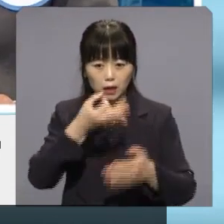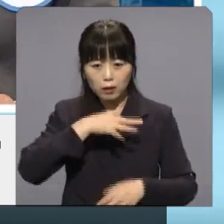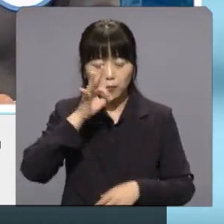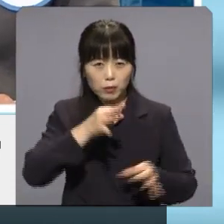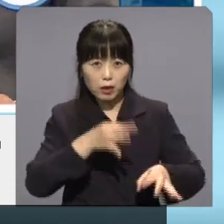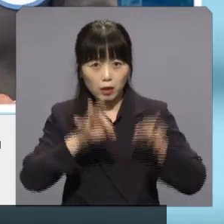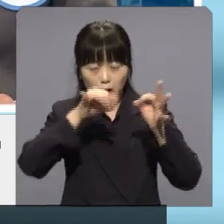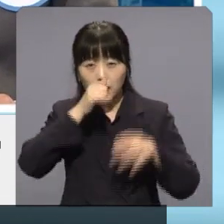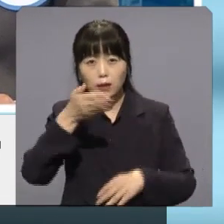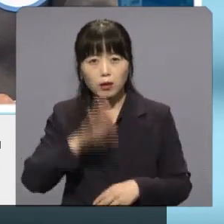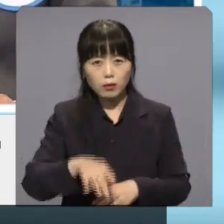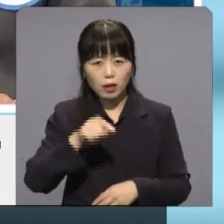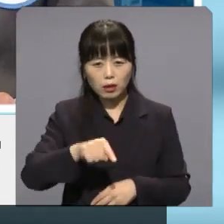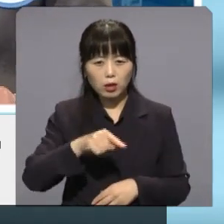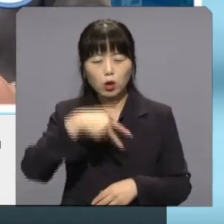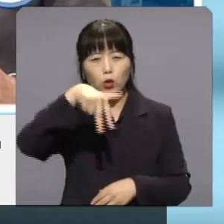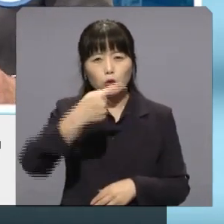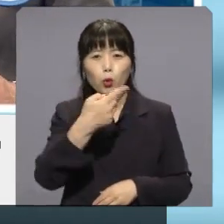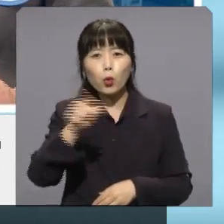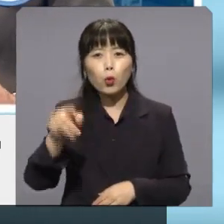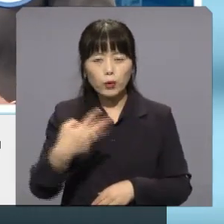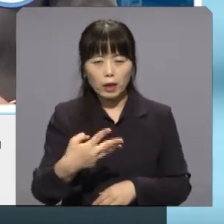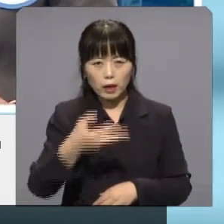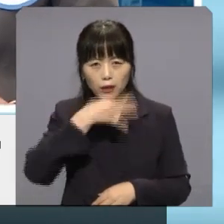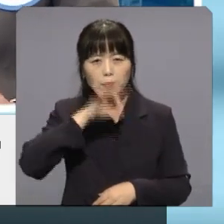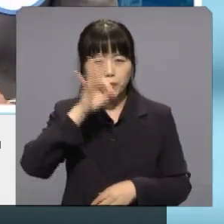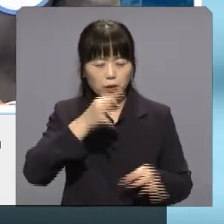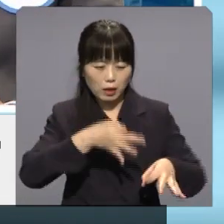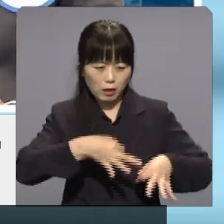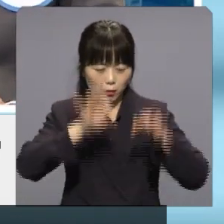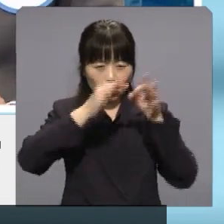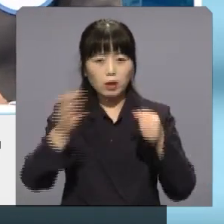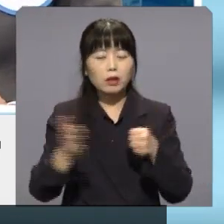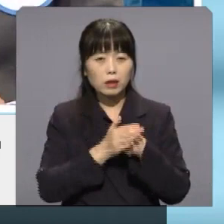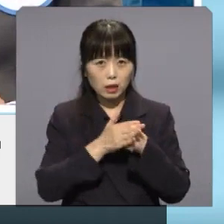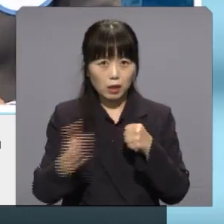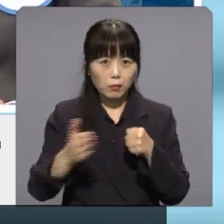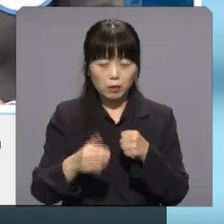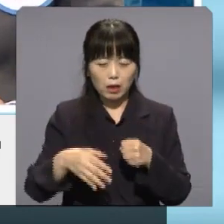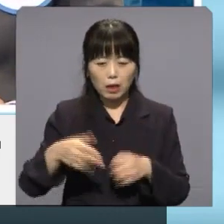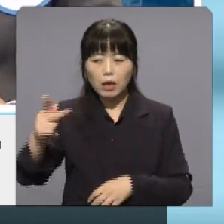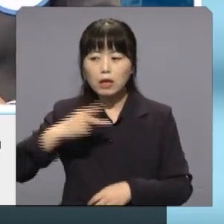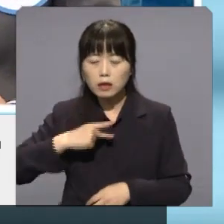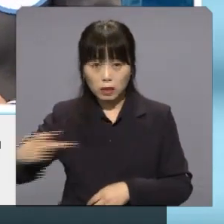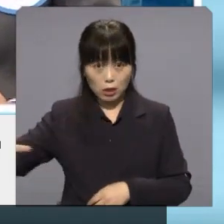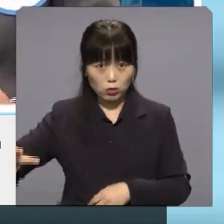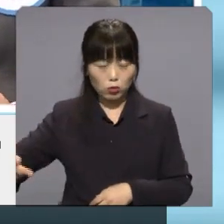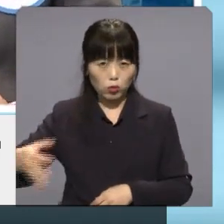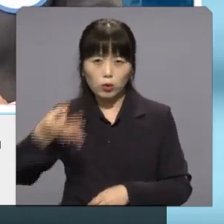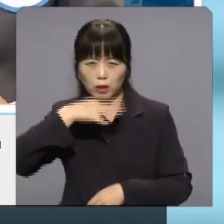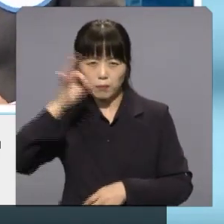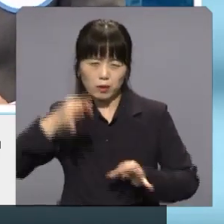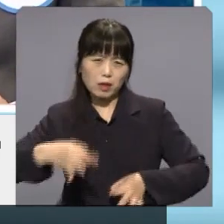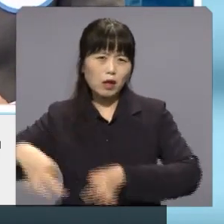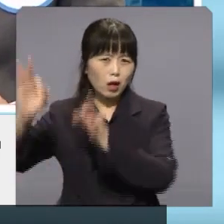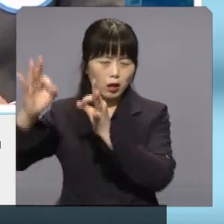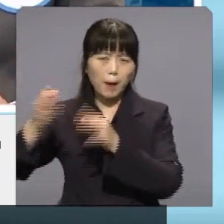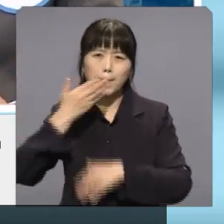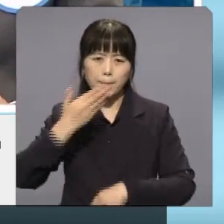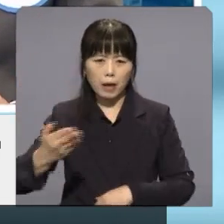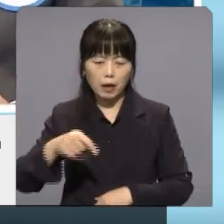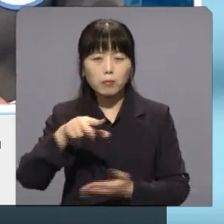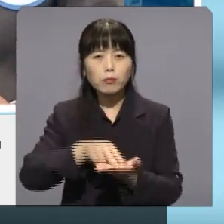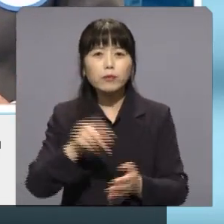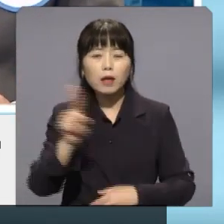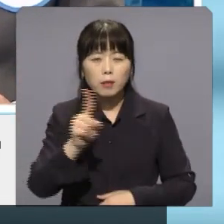이게 은행이 땅에서 모이게 조달 부분이거든요 이 좋을겁니다 자체가 올리니까 사실 대출 금리가 올라갈 수 밖에는 없는 건데 이제 문제는 그게